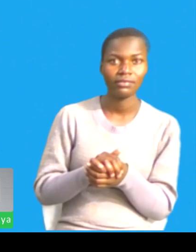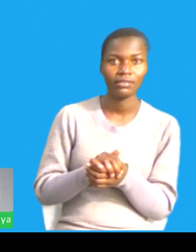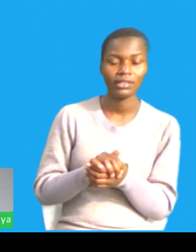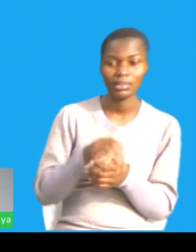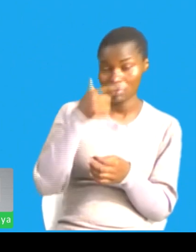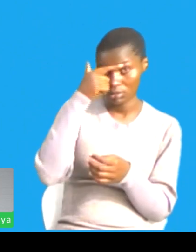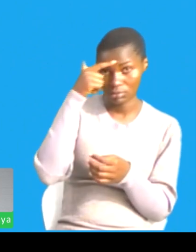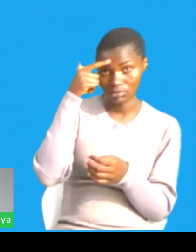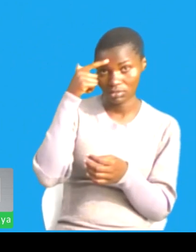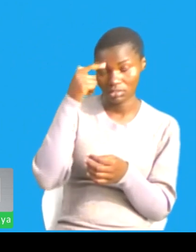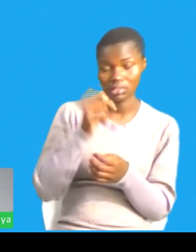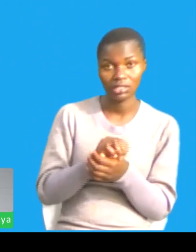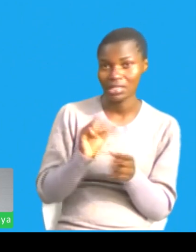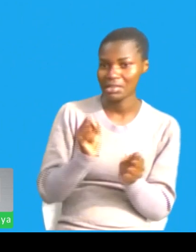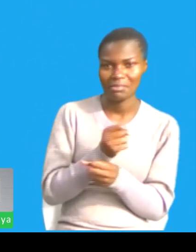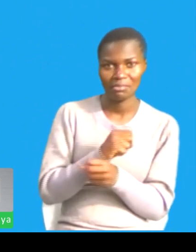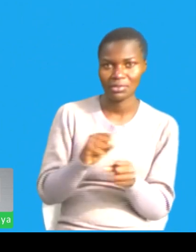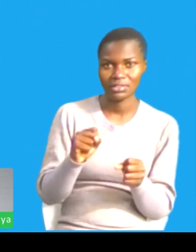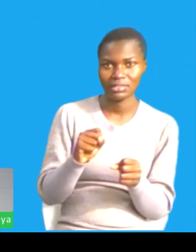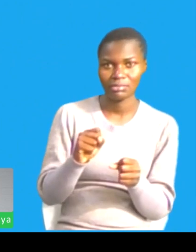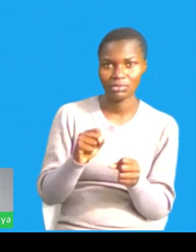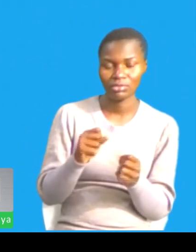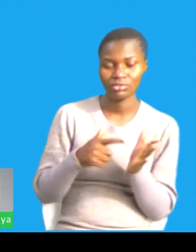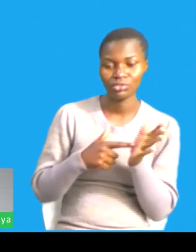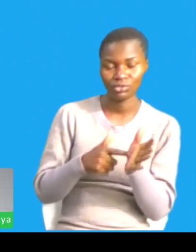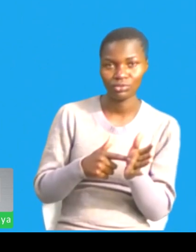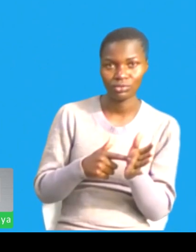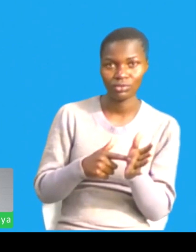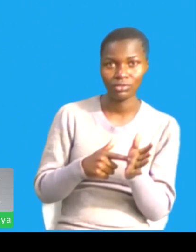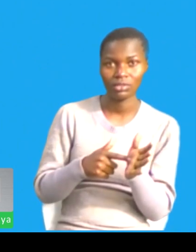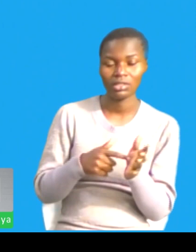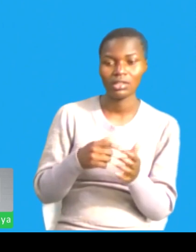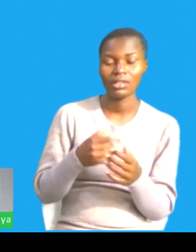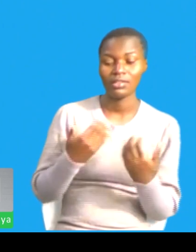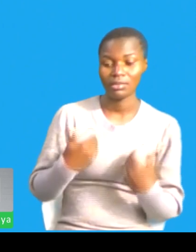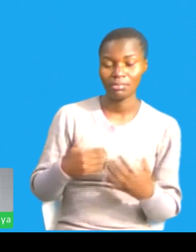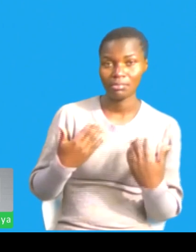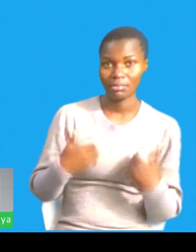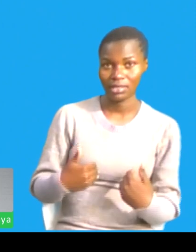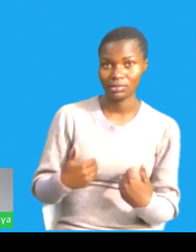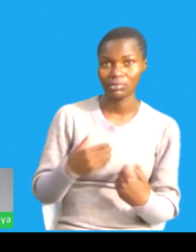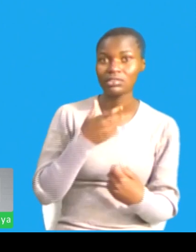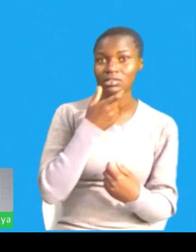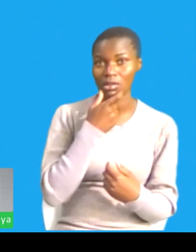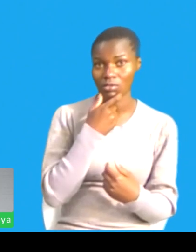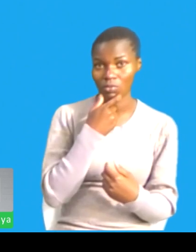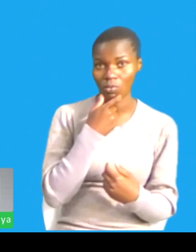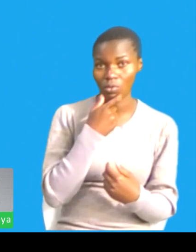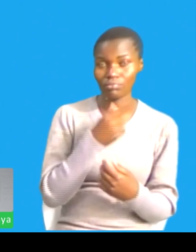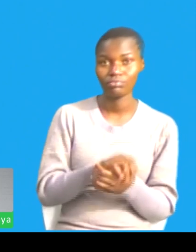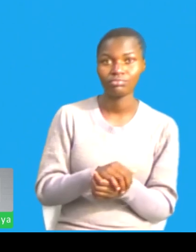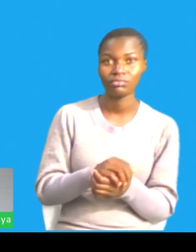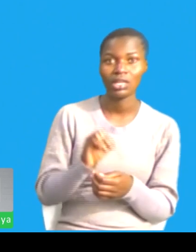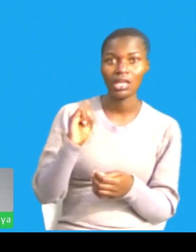sababu hakuna kitu ya kuonyesha ule ni Mjaluo, hauna ID, hakuna mtu ameandika ID kwa kichwa hapa ndio